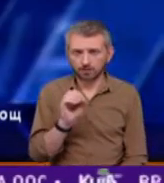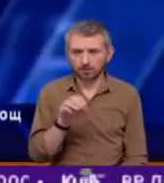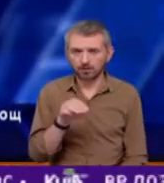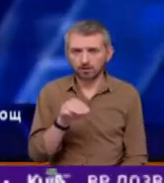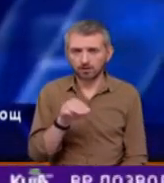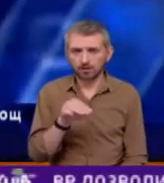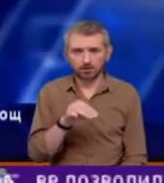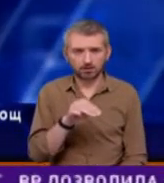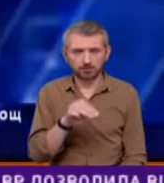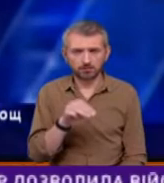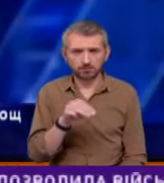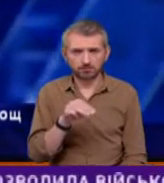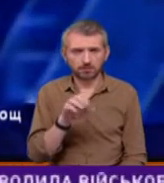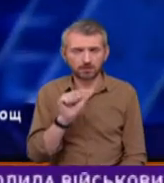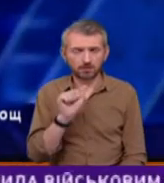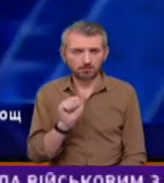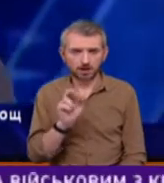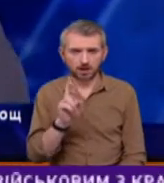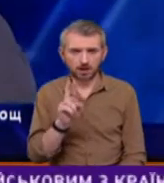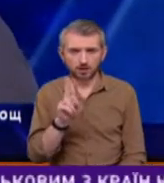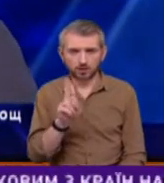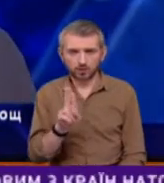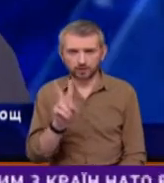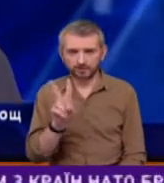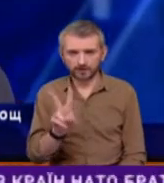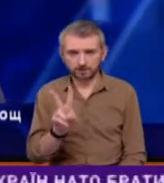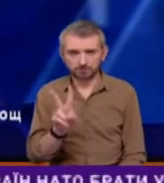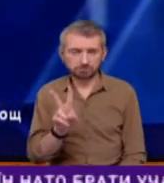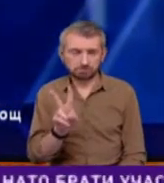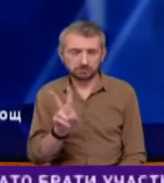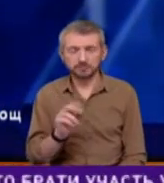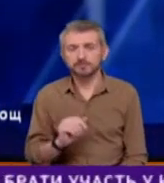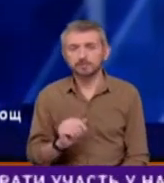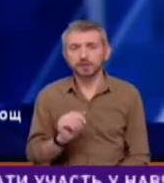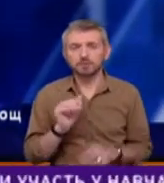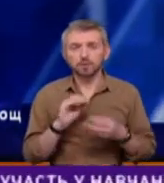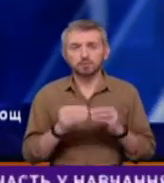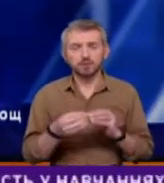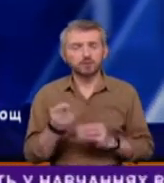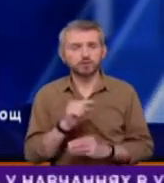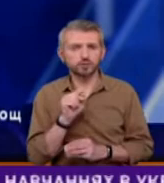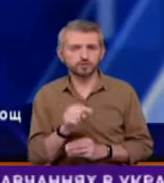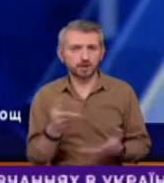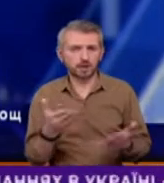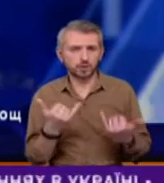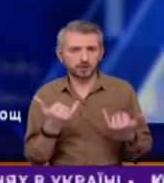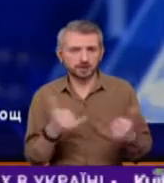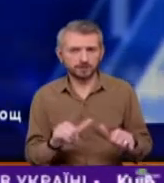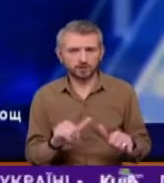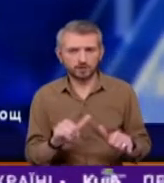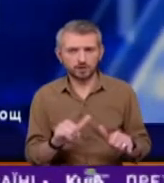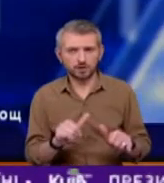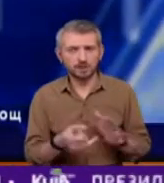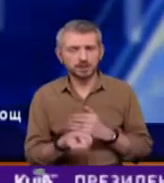Москва. Ну, я розумію, Russia, Victory. От, а проблема в тому, що вона якось